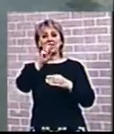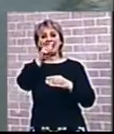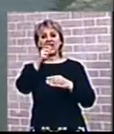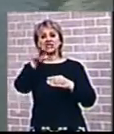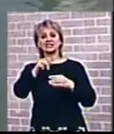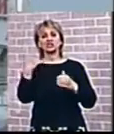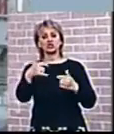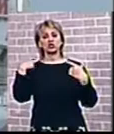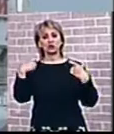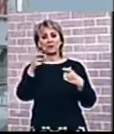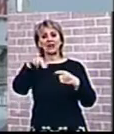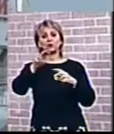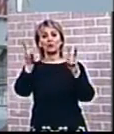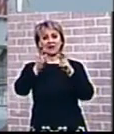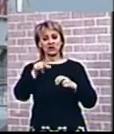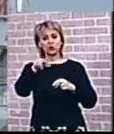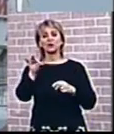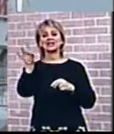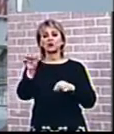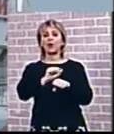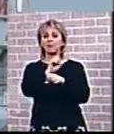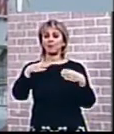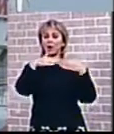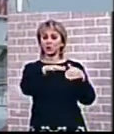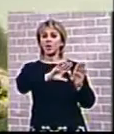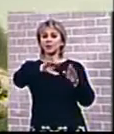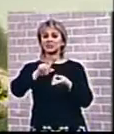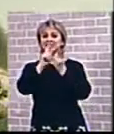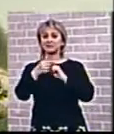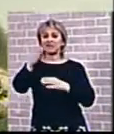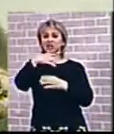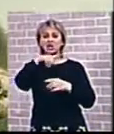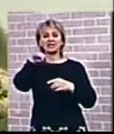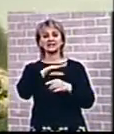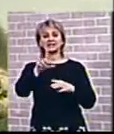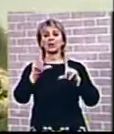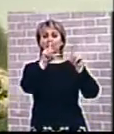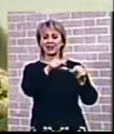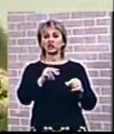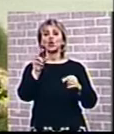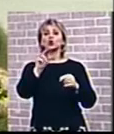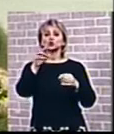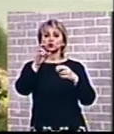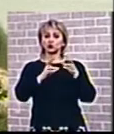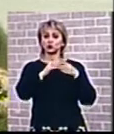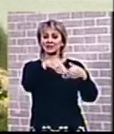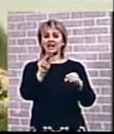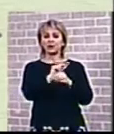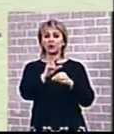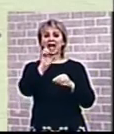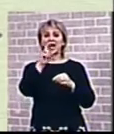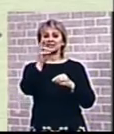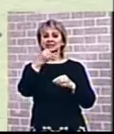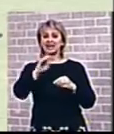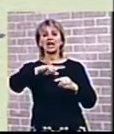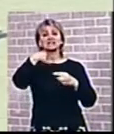генерал Ватутин проходит таможенный контроль в Ростовском порту и после смены флага на российский отправится на судоремонтный завод «Ваксай». А